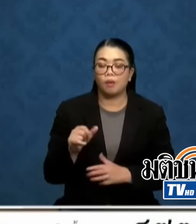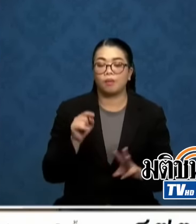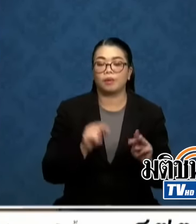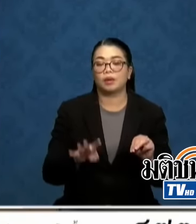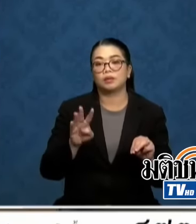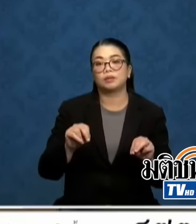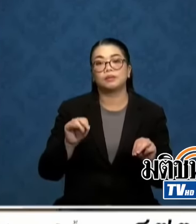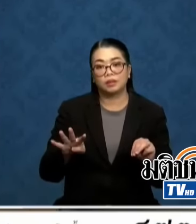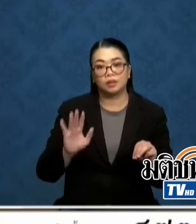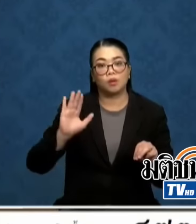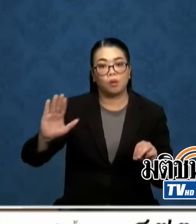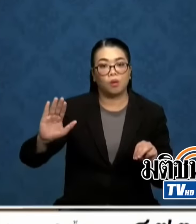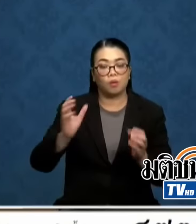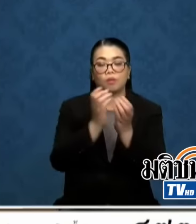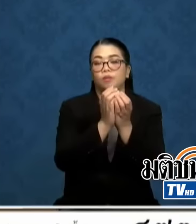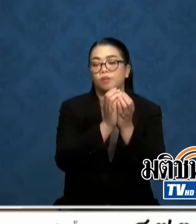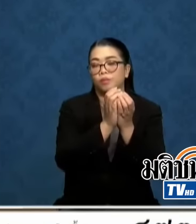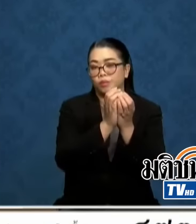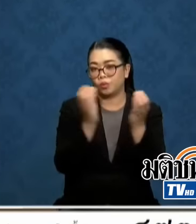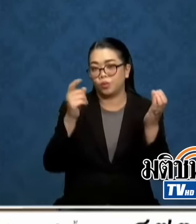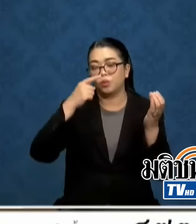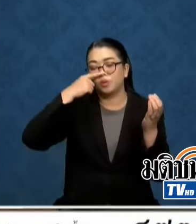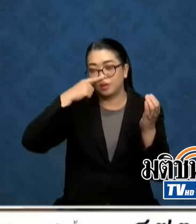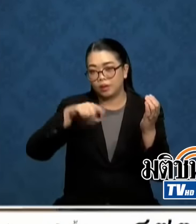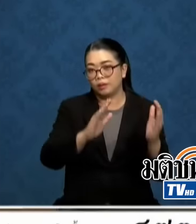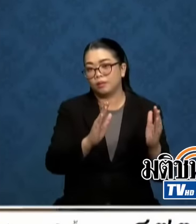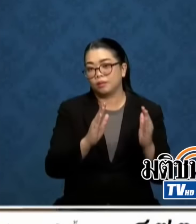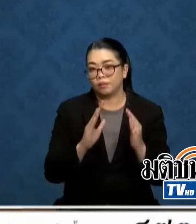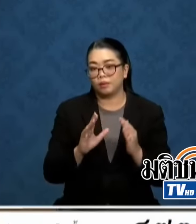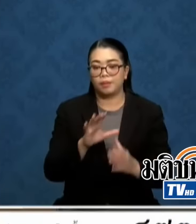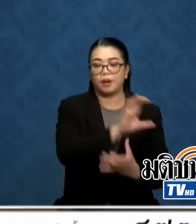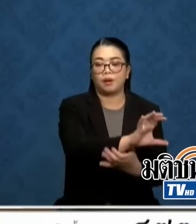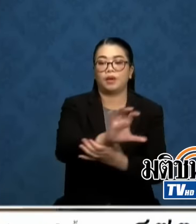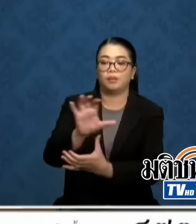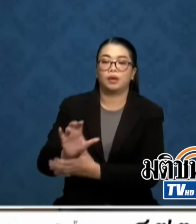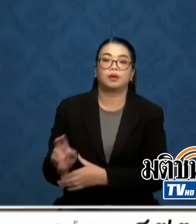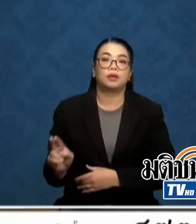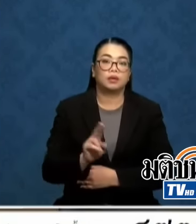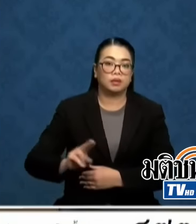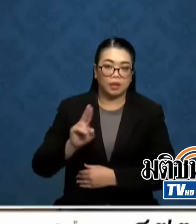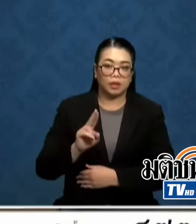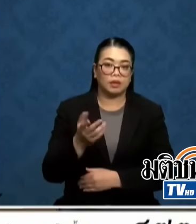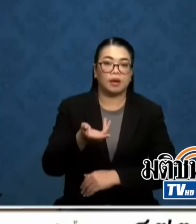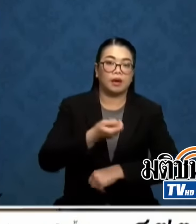44ของรัรัฐธรรมนูญแห่งราชอาณาจักรไทยฉบับชั่วคราวพุทธศักราช